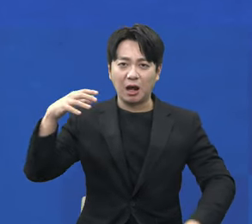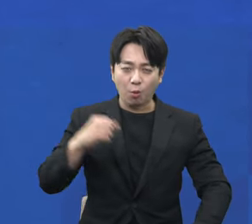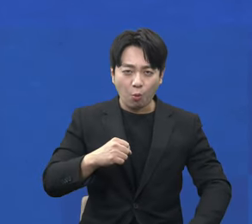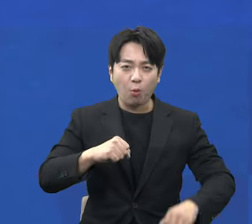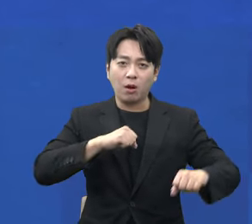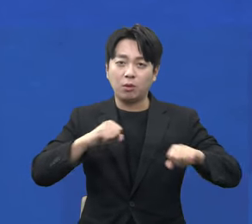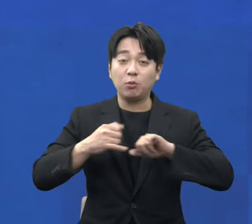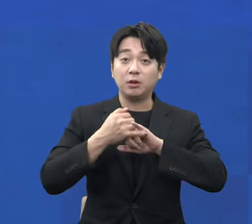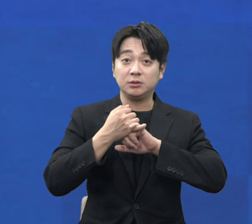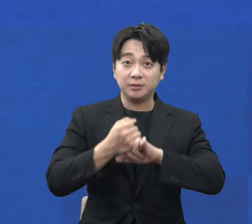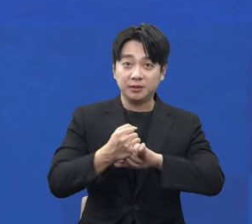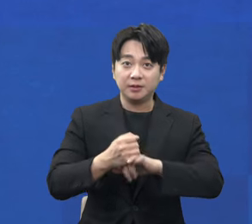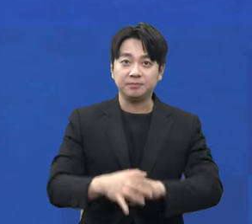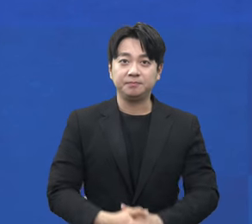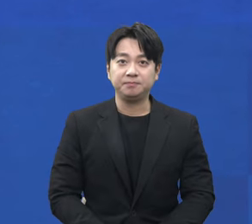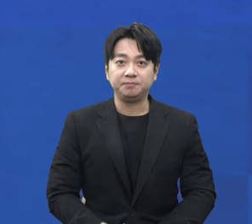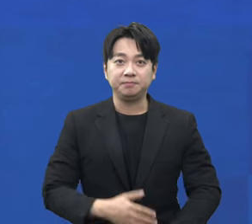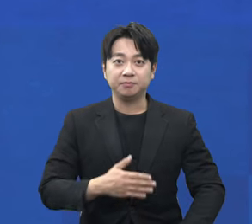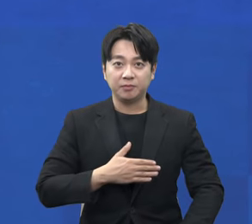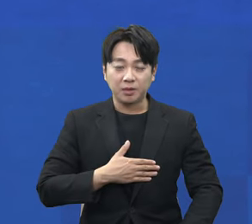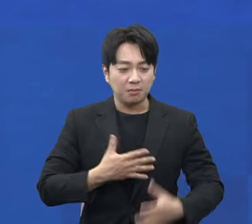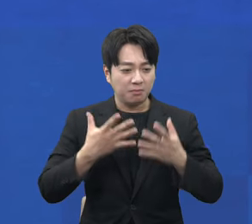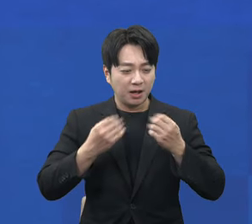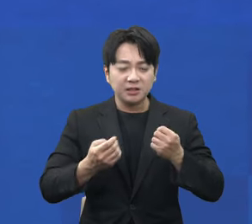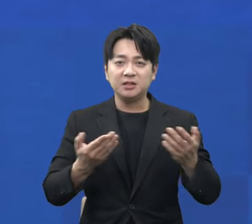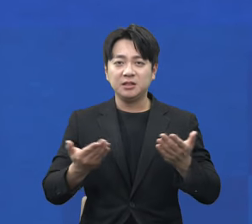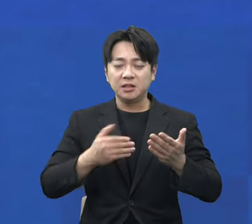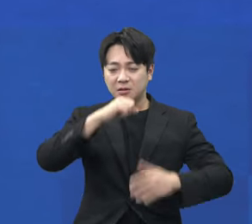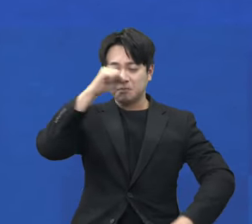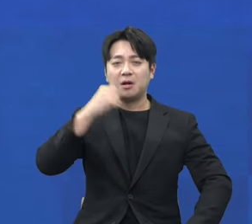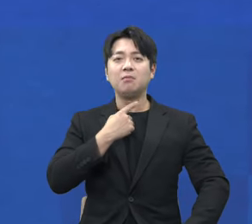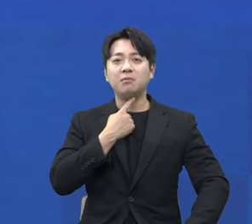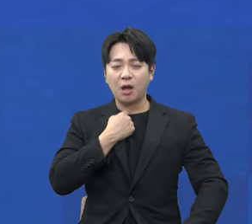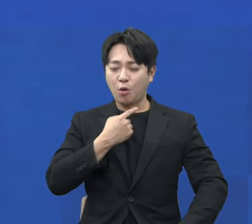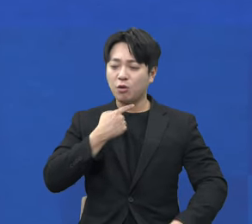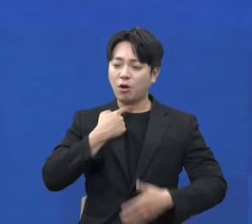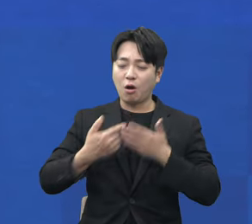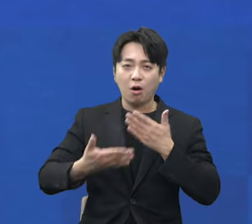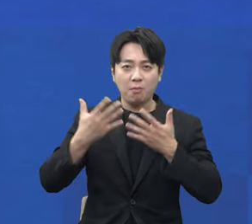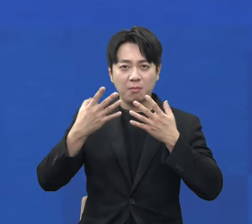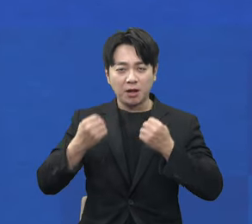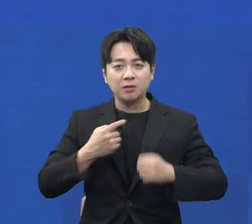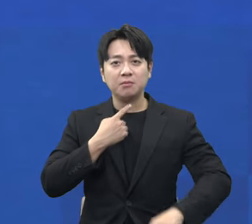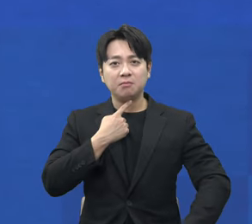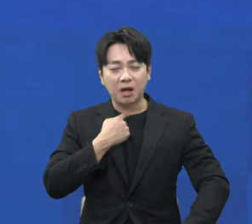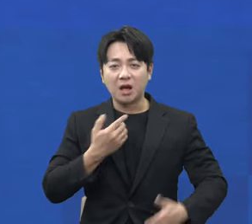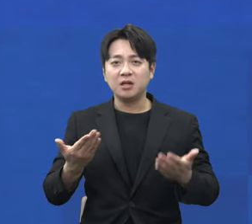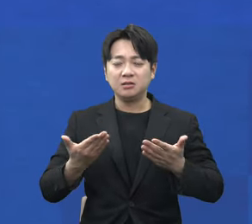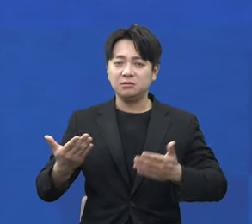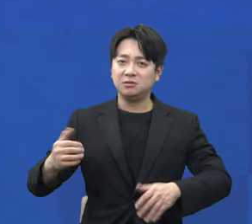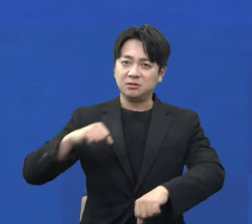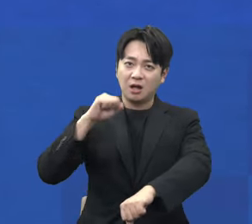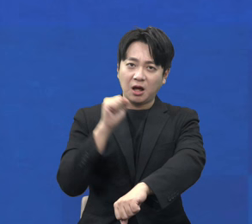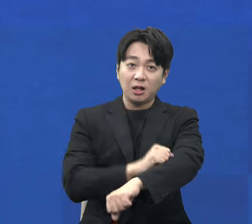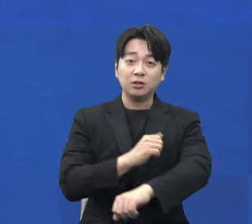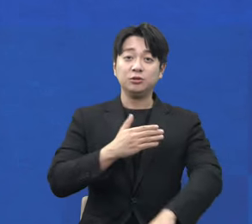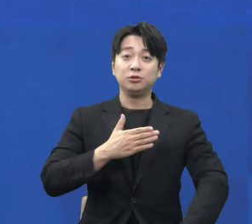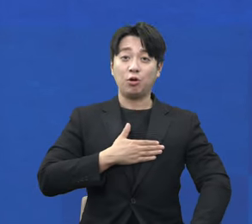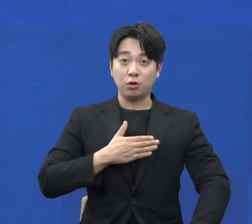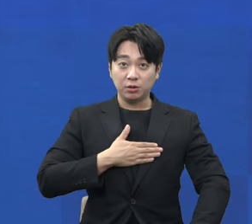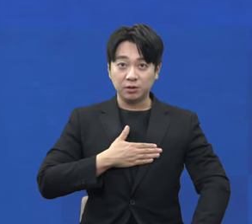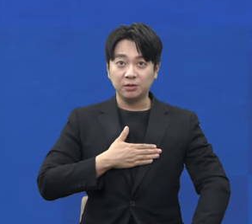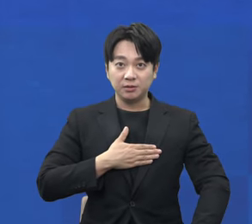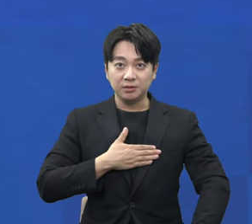대학생 위원장으로서 수많은 일을 하고 수많은 경험을 한 능력 있는 20대 본건을 사기 민주정부